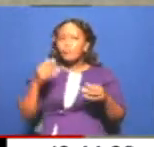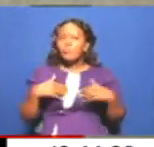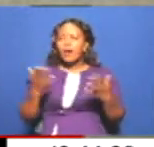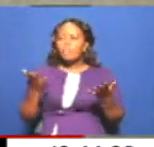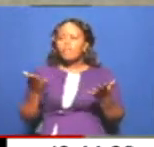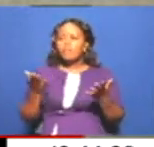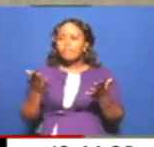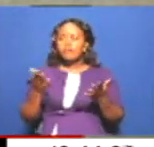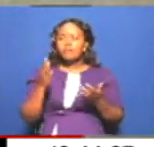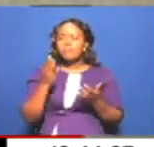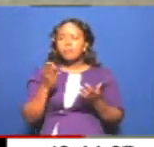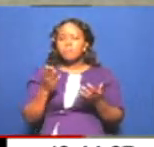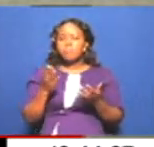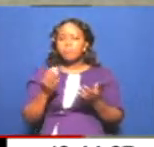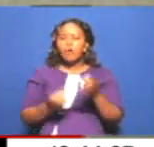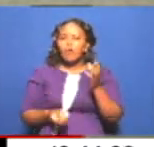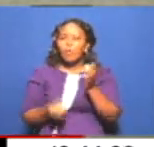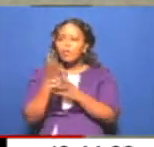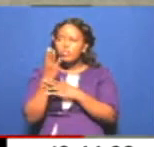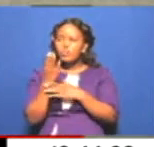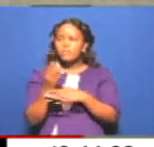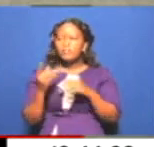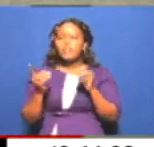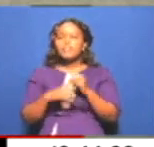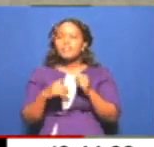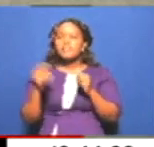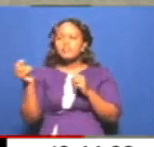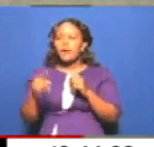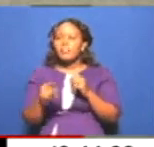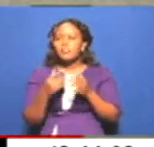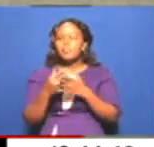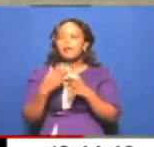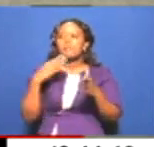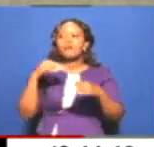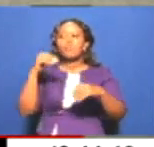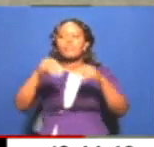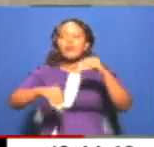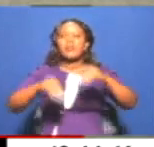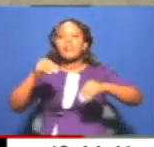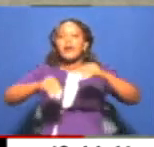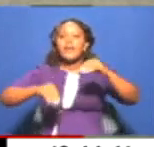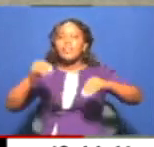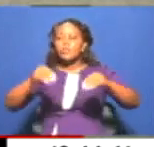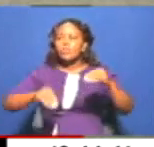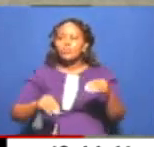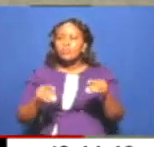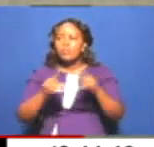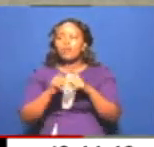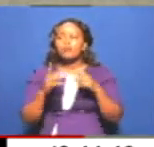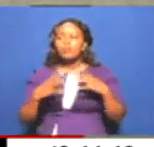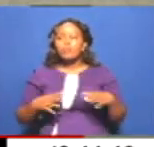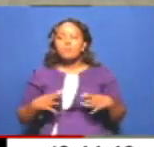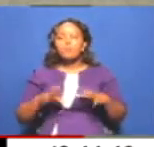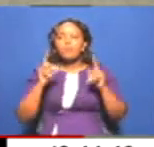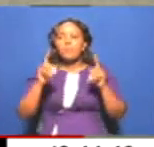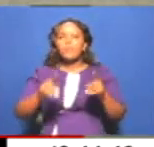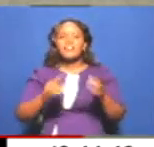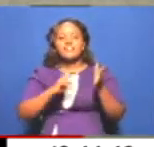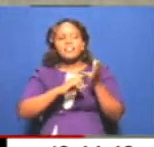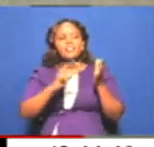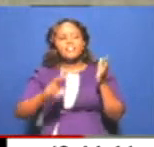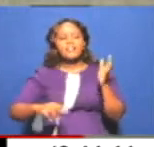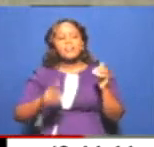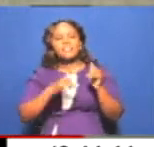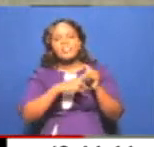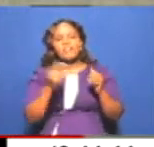before elections, na lakini independent candidates lazima wa resign 7 months before elections. Lazima zote zifanye